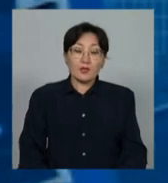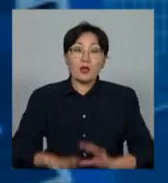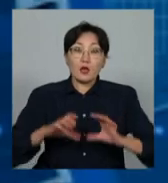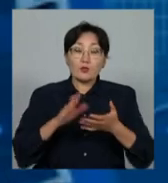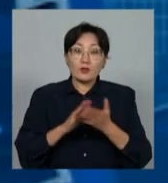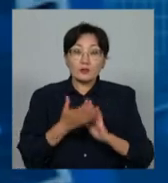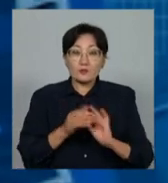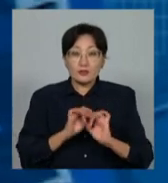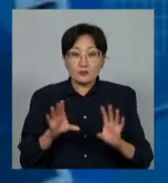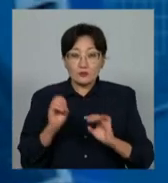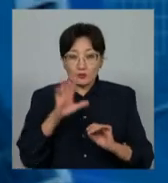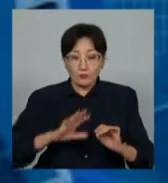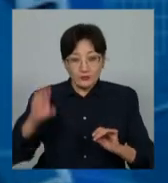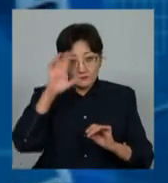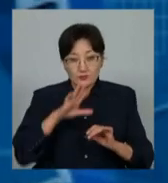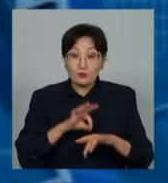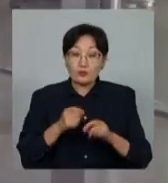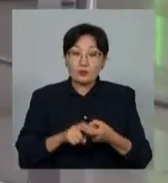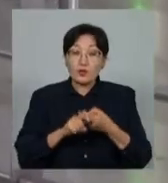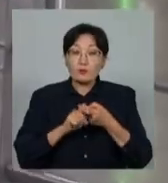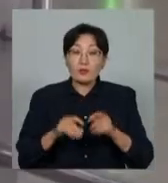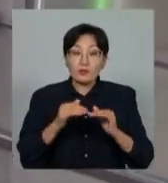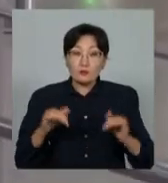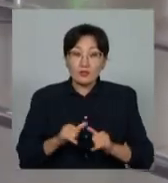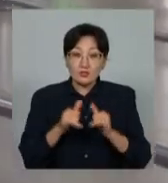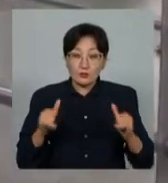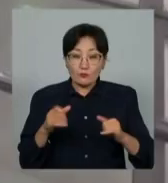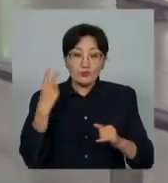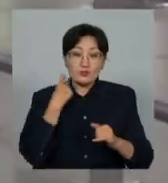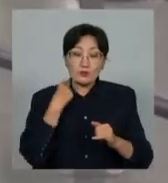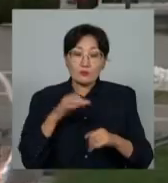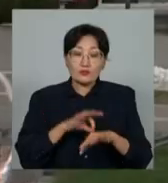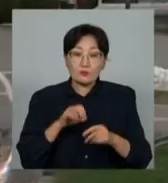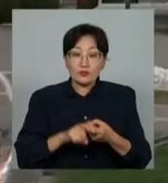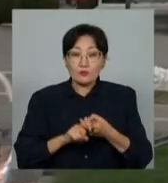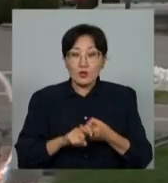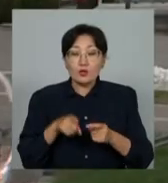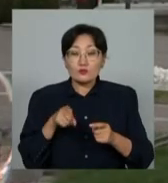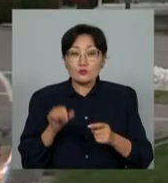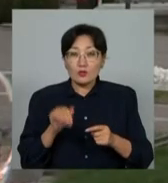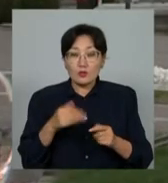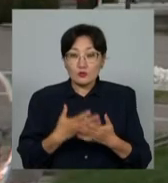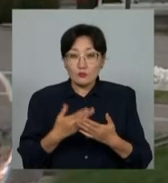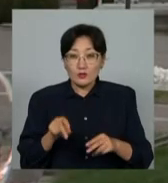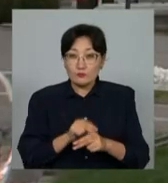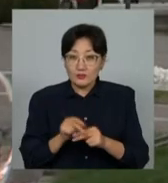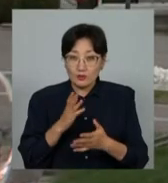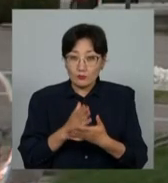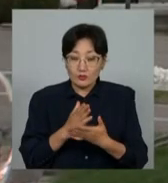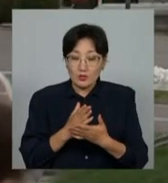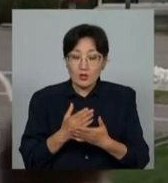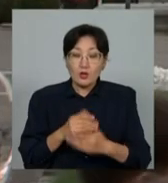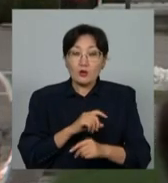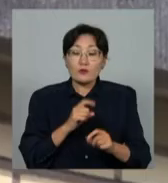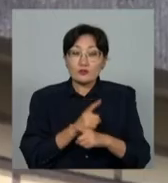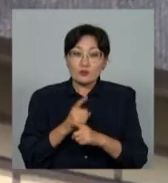Әлемдегі ахуал келесідей. Еуропа елдерінде коронавирус жұқтыру деңгейі артып келеді. Ұлыбританияда кеселден 100 мыңға жуық адам ем алып жатыр. Сол себепті